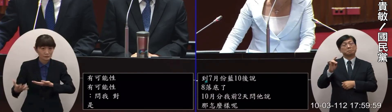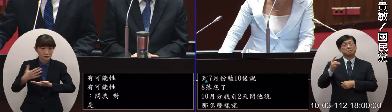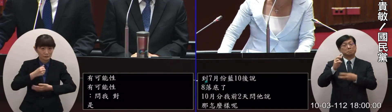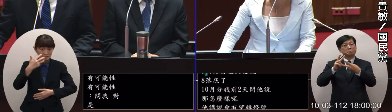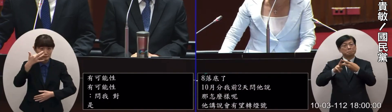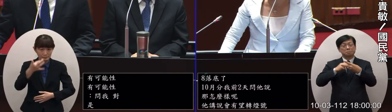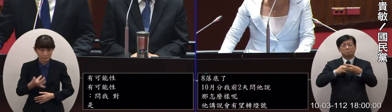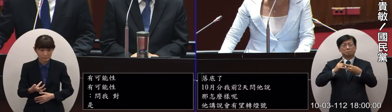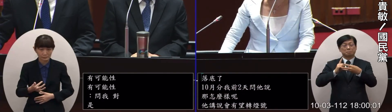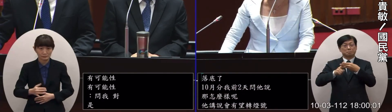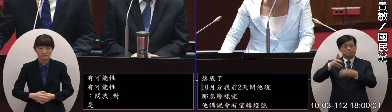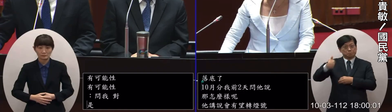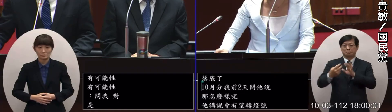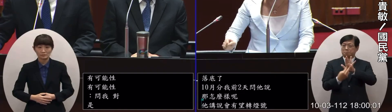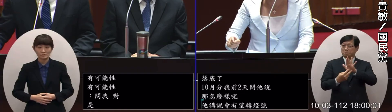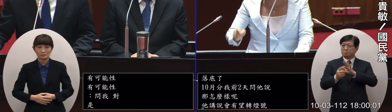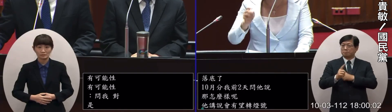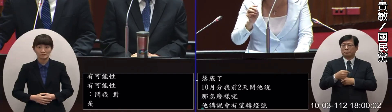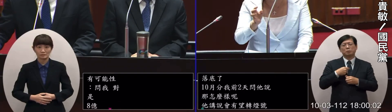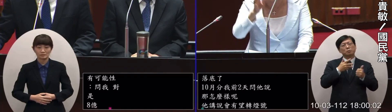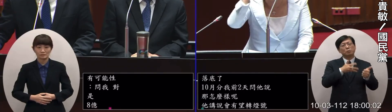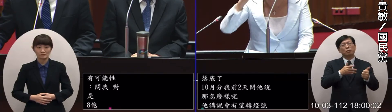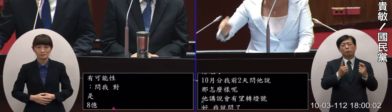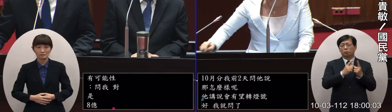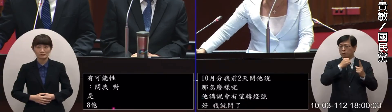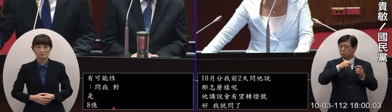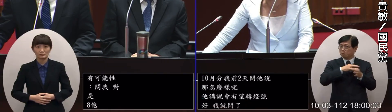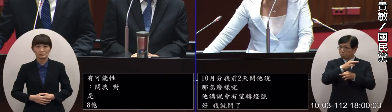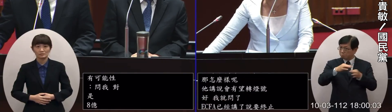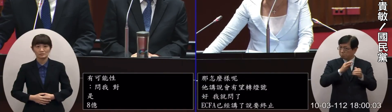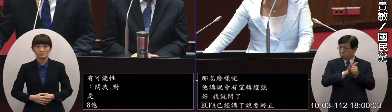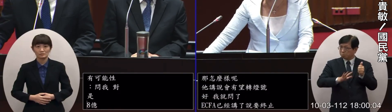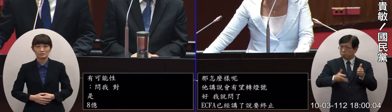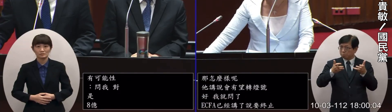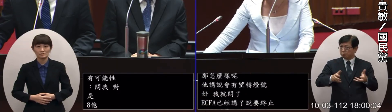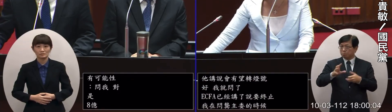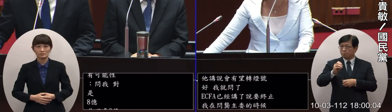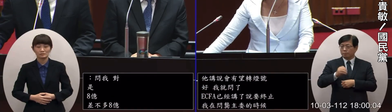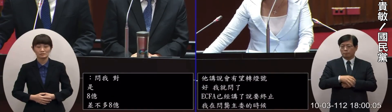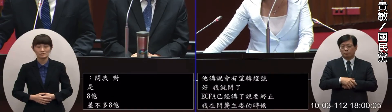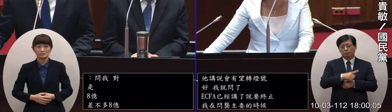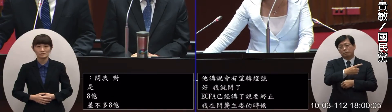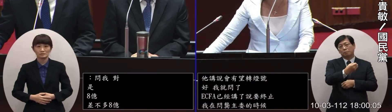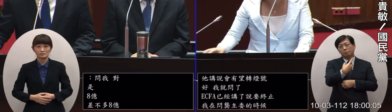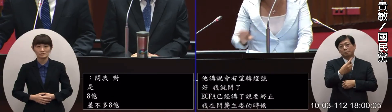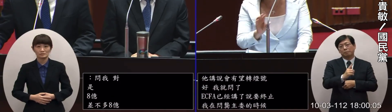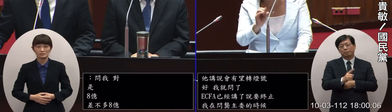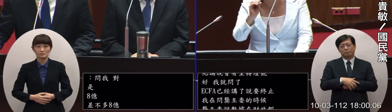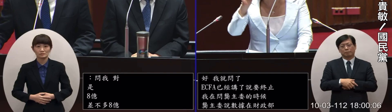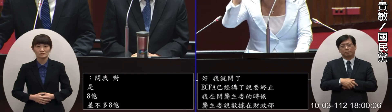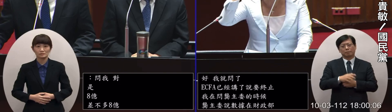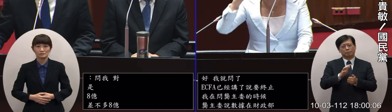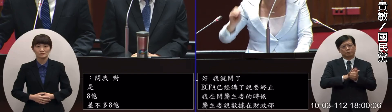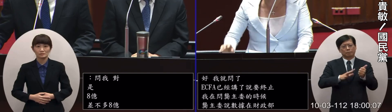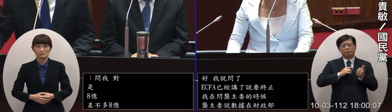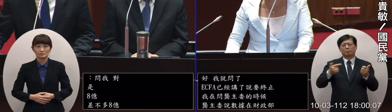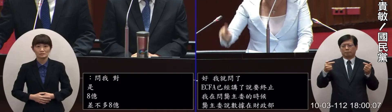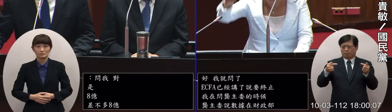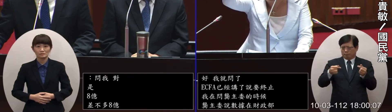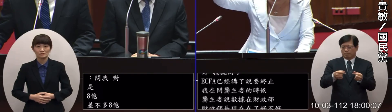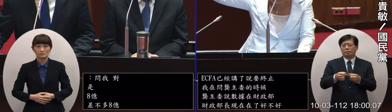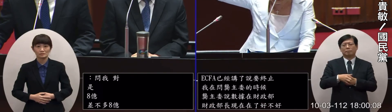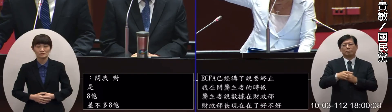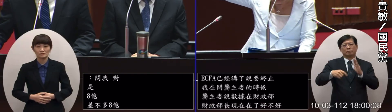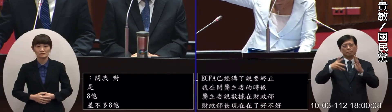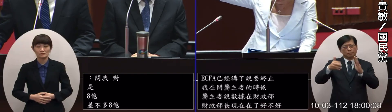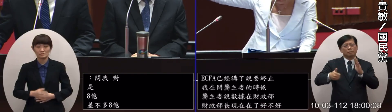呢又讲了，他讲说，我问他说对台湾的经济影响重不重大，他的回答说影响越来越小。院